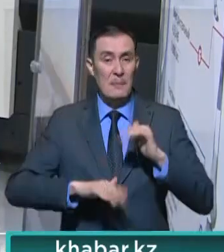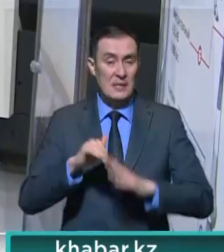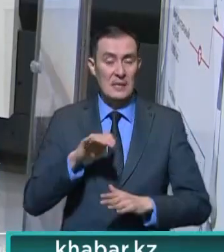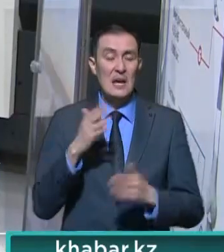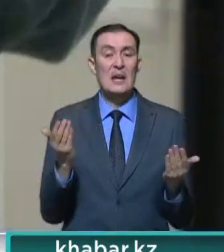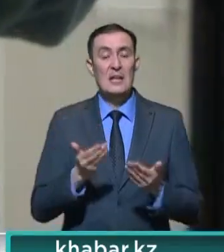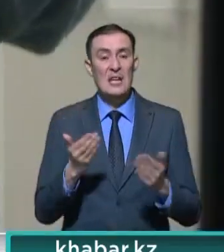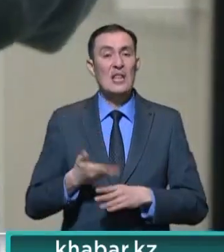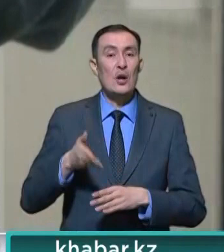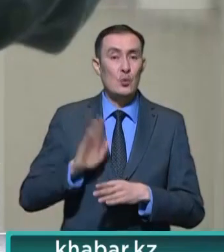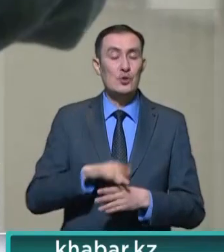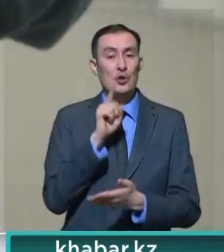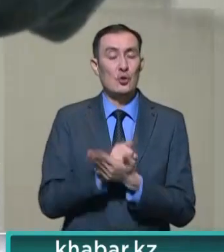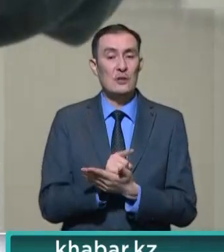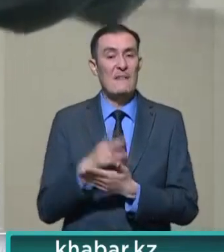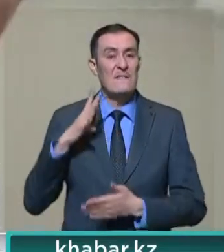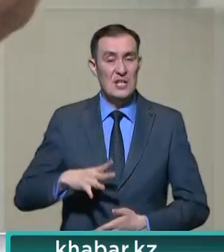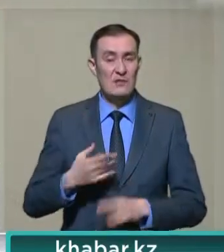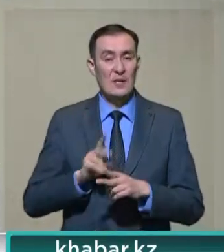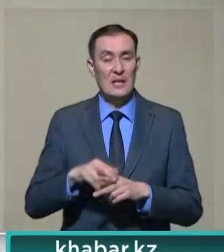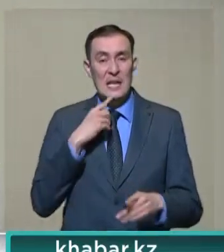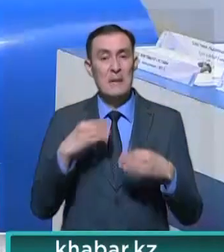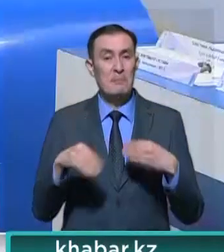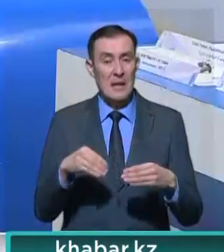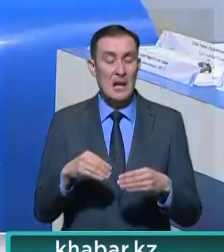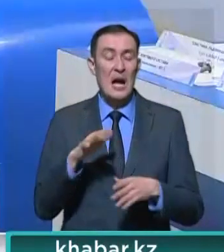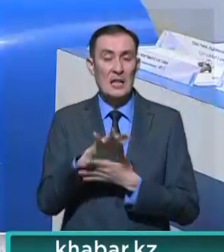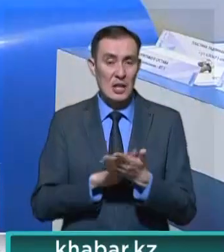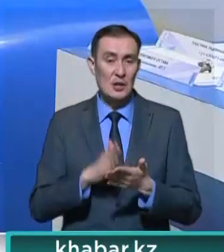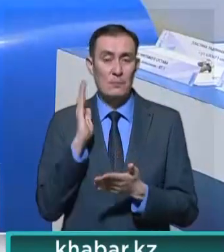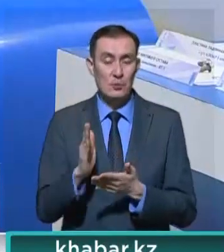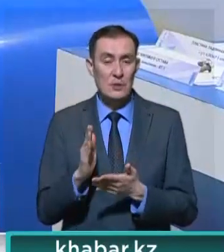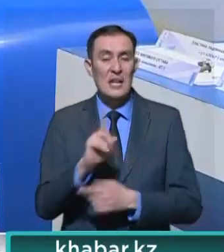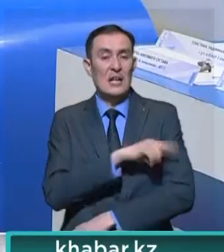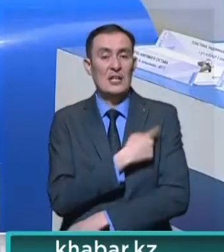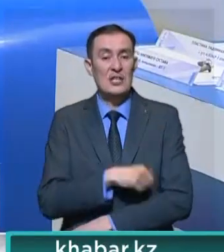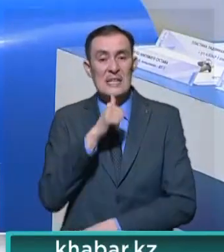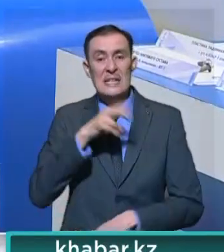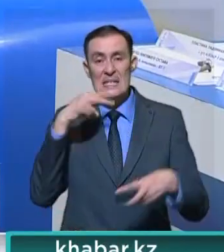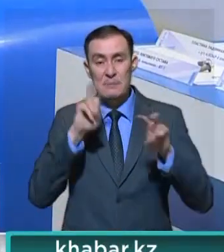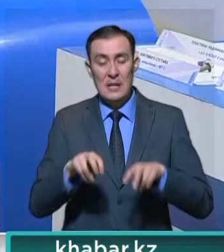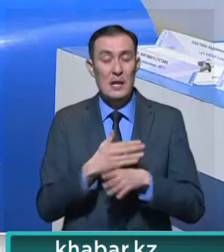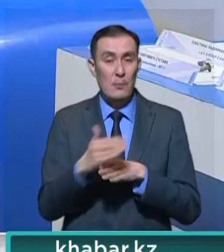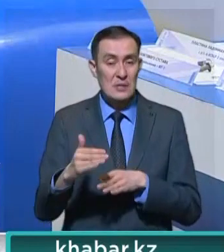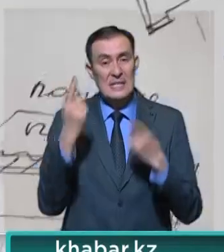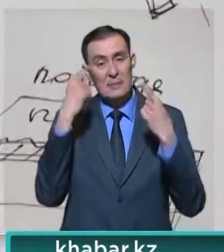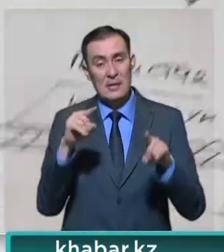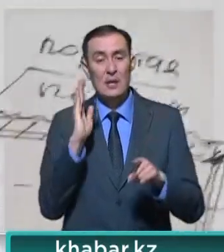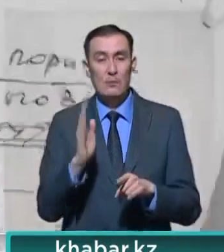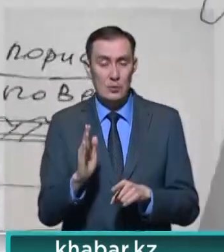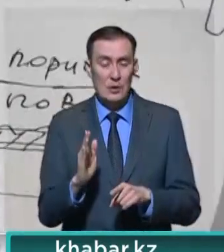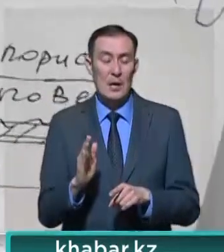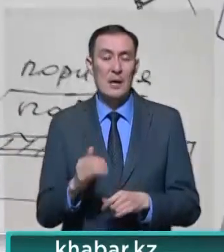моделируют, какие же нагрузки должен выдерживать этот имплантат. А уже потом начнутся клинические испытания, и после изобретение поступит